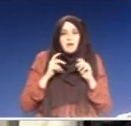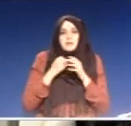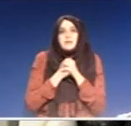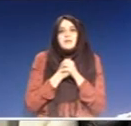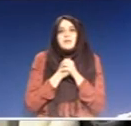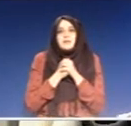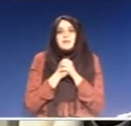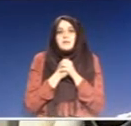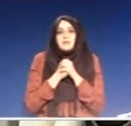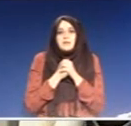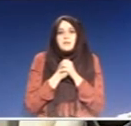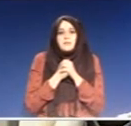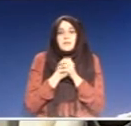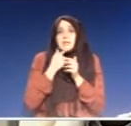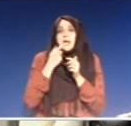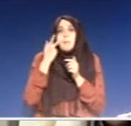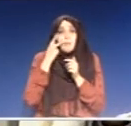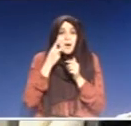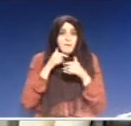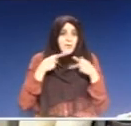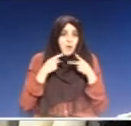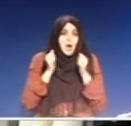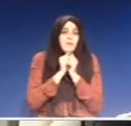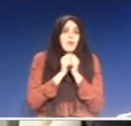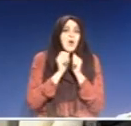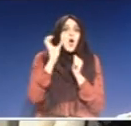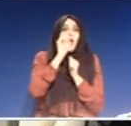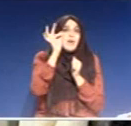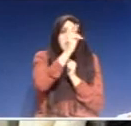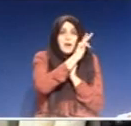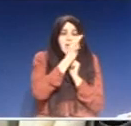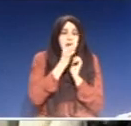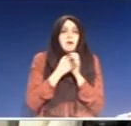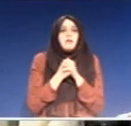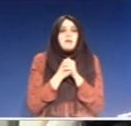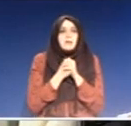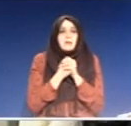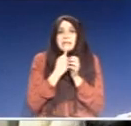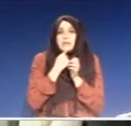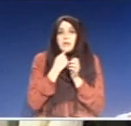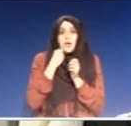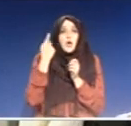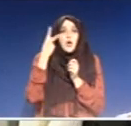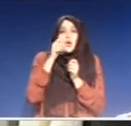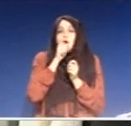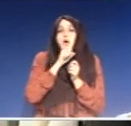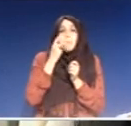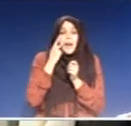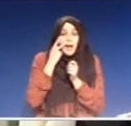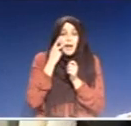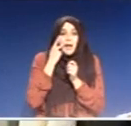ومعناتها إلا باباك ما إلا بابا صافي صافي صح صافي جديك ساعة ثلاثة